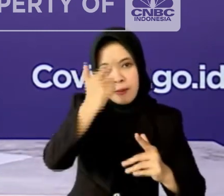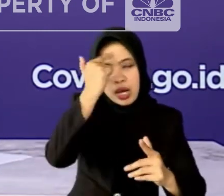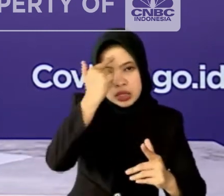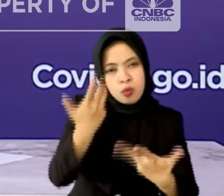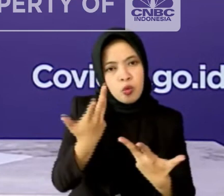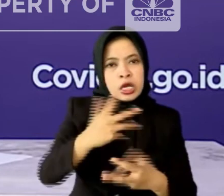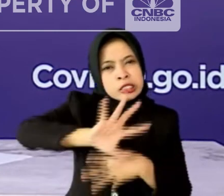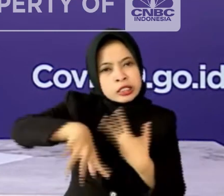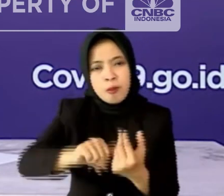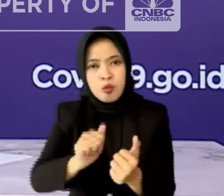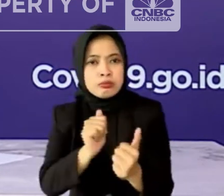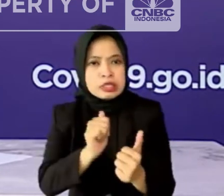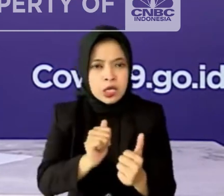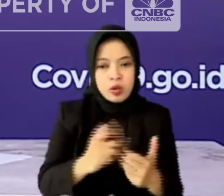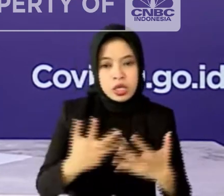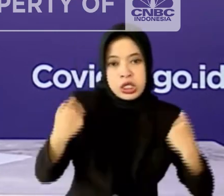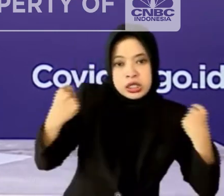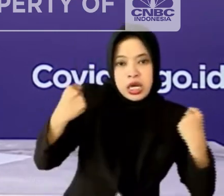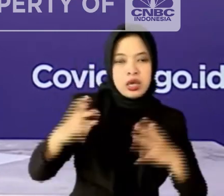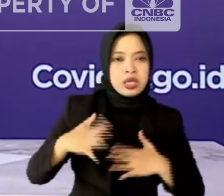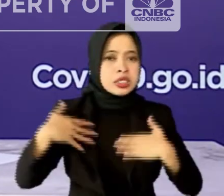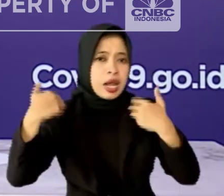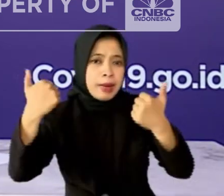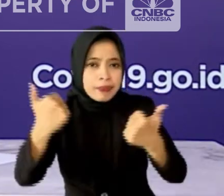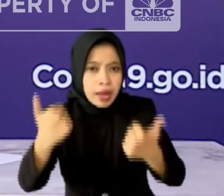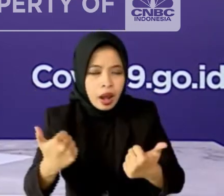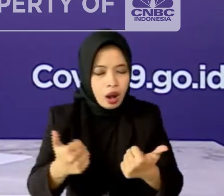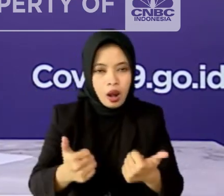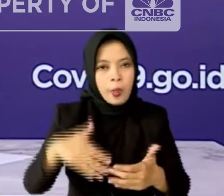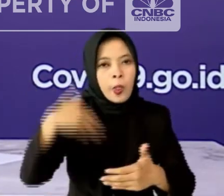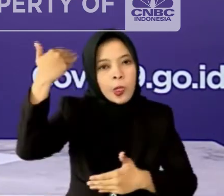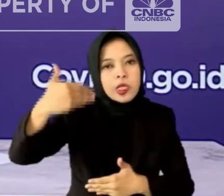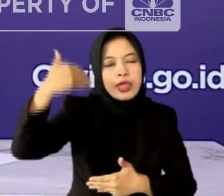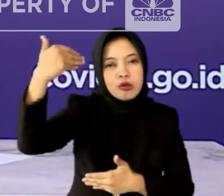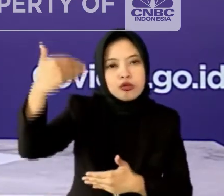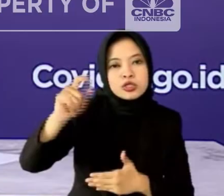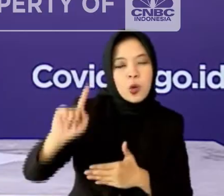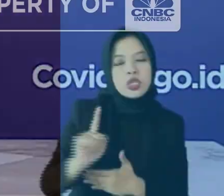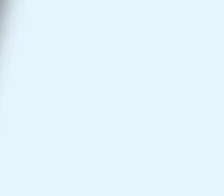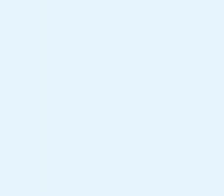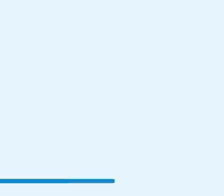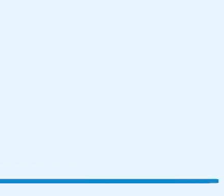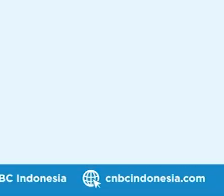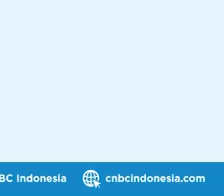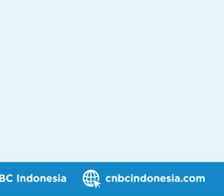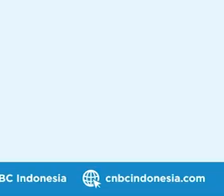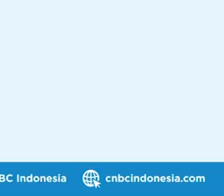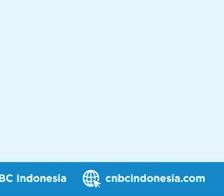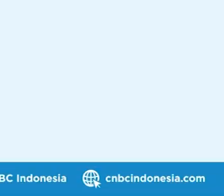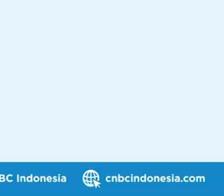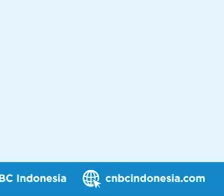dikombinasi dikombinasikan agar kesehatan dan keselamatan warga pendidikan dapat terus menjadi prioritas